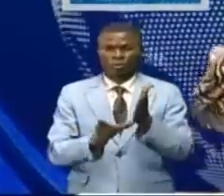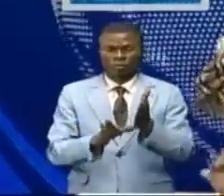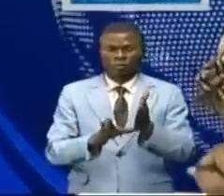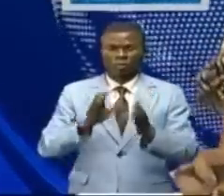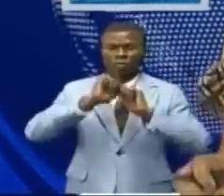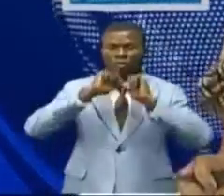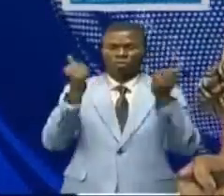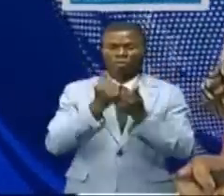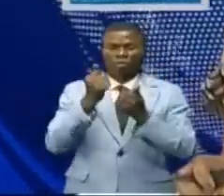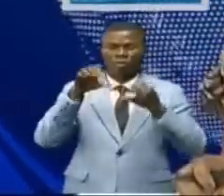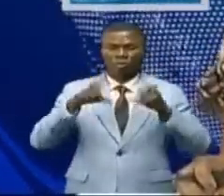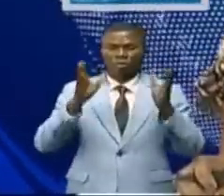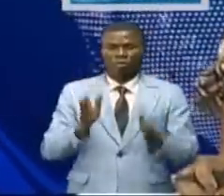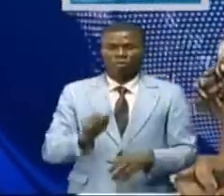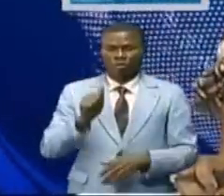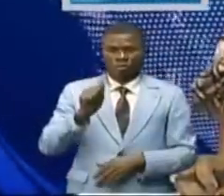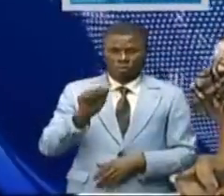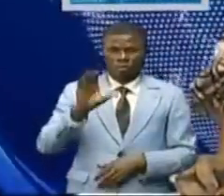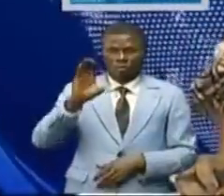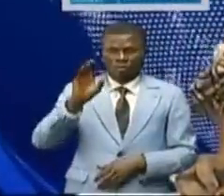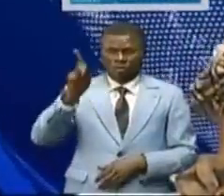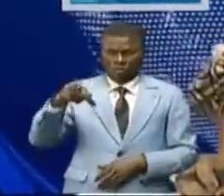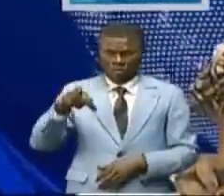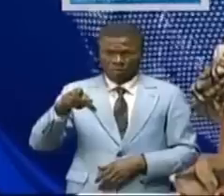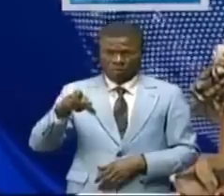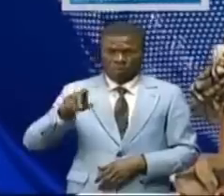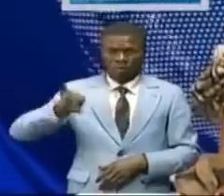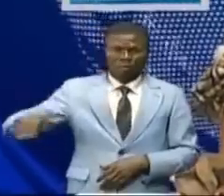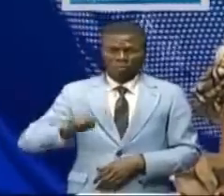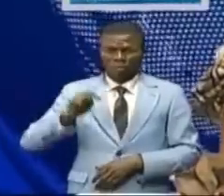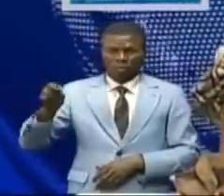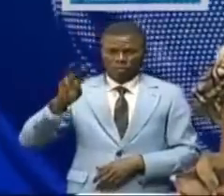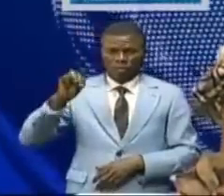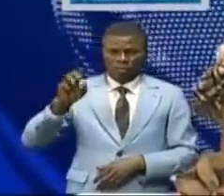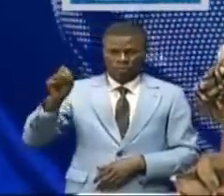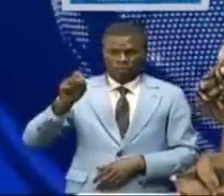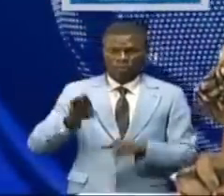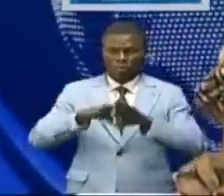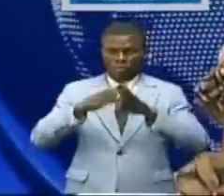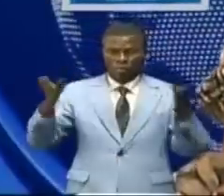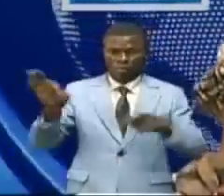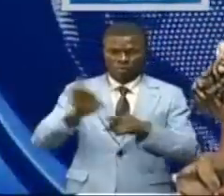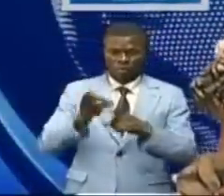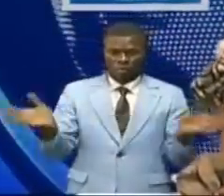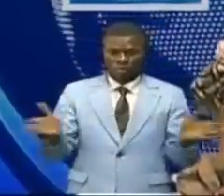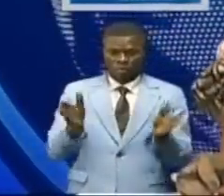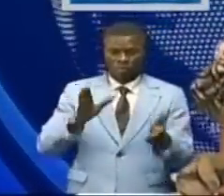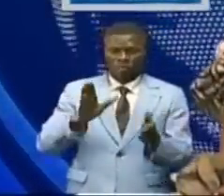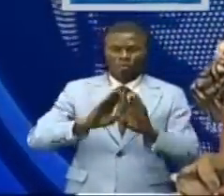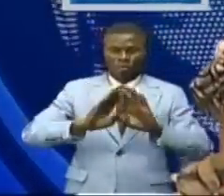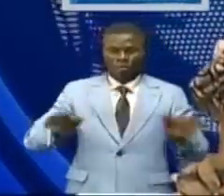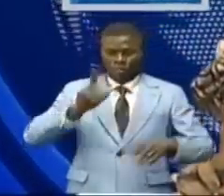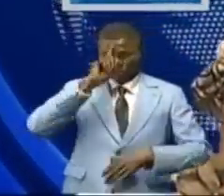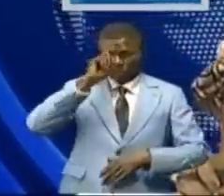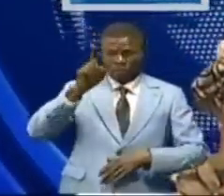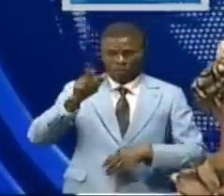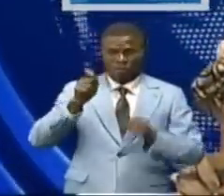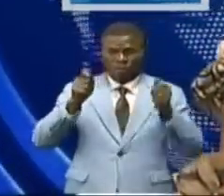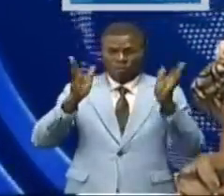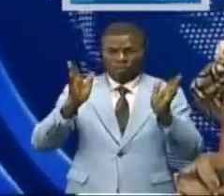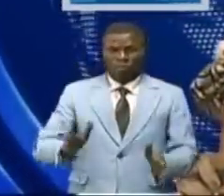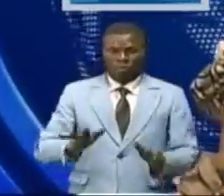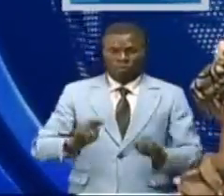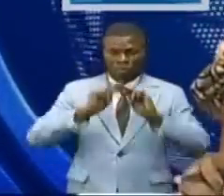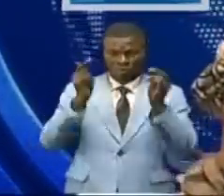l'Agence congolaise de presse ACP, Jean-Médard Liwoso, à l'ouverture de la formation de renforcement des capacités de journalistes de